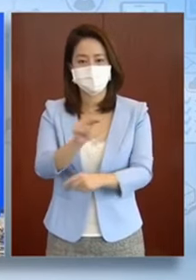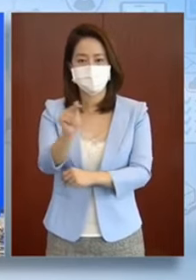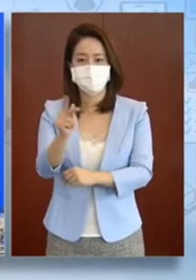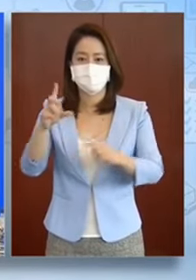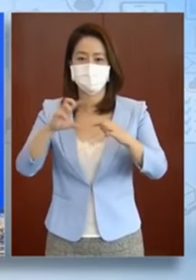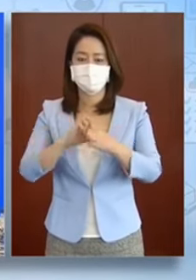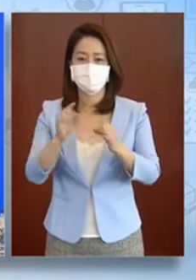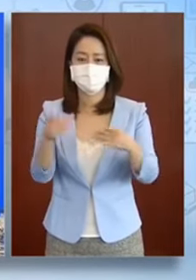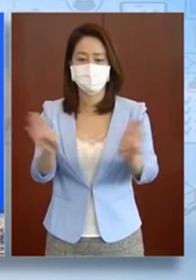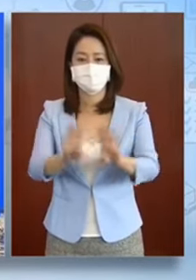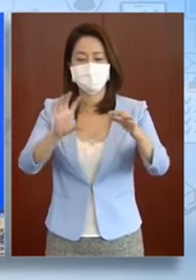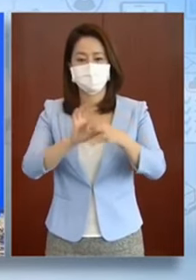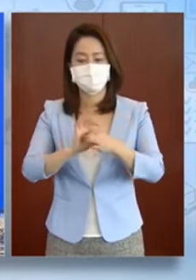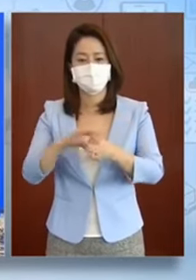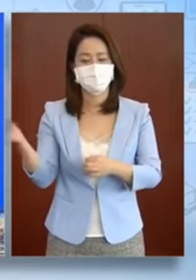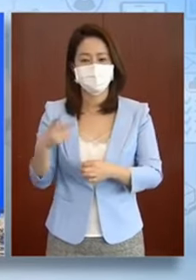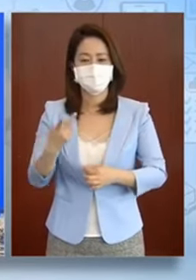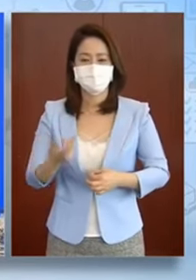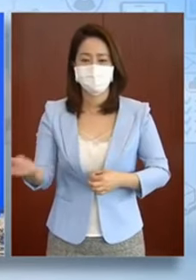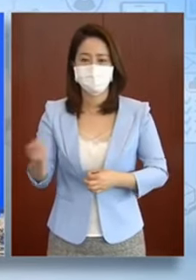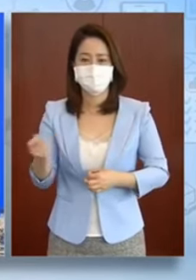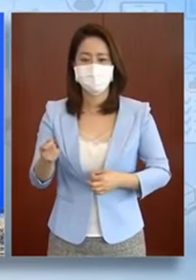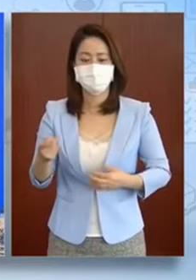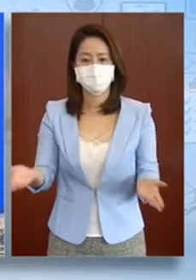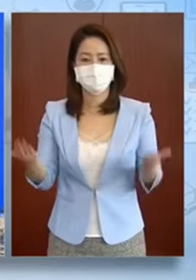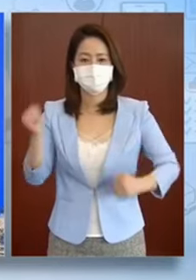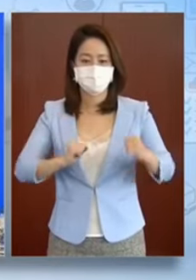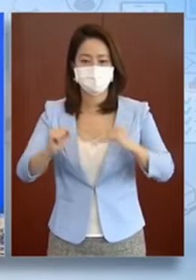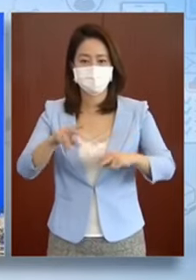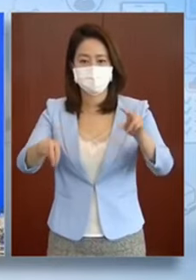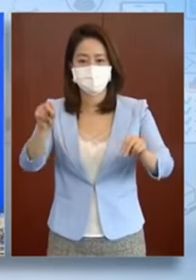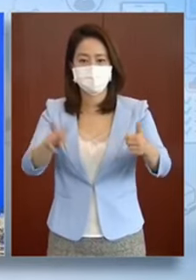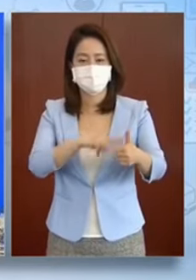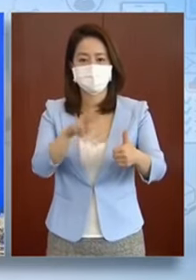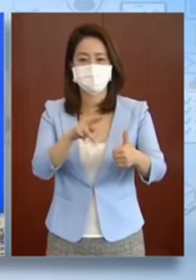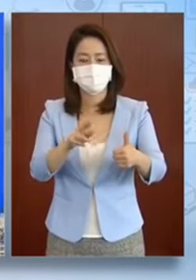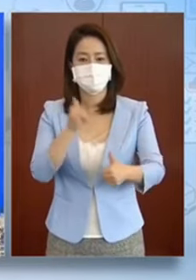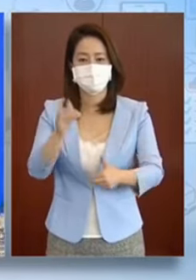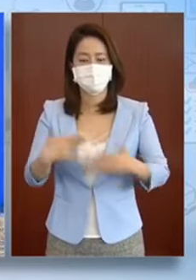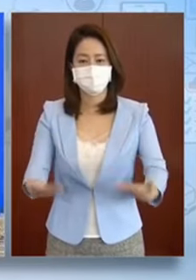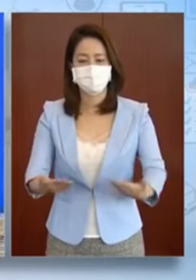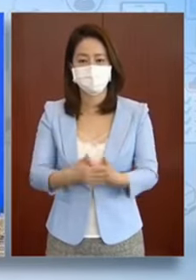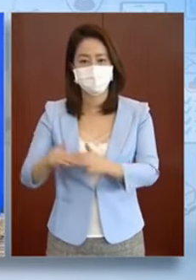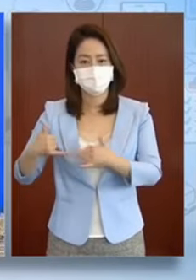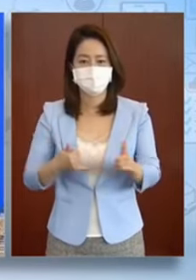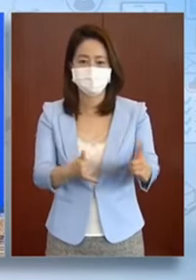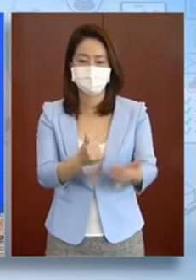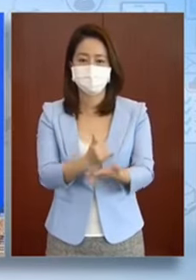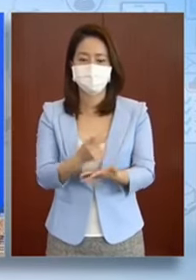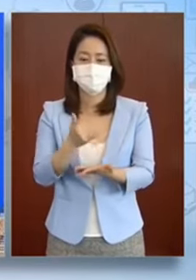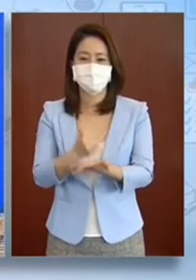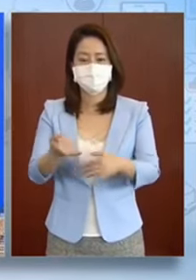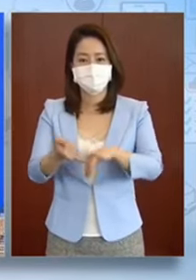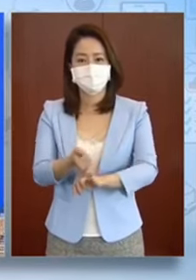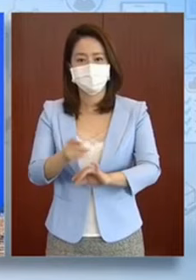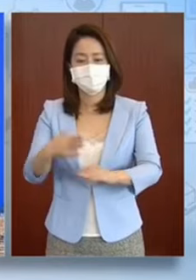门联系，并立即启动调查。截至目前，已追踪到在沪密切接